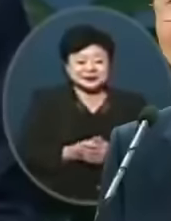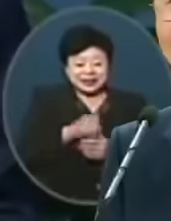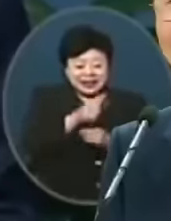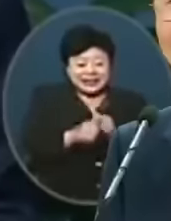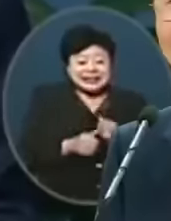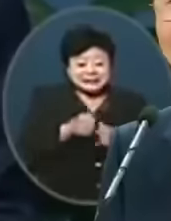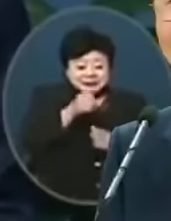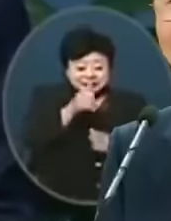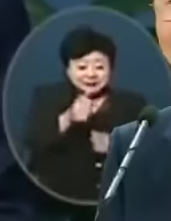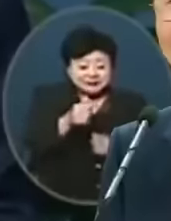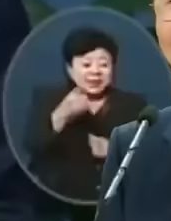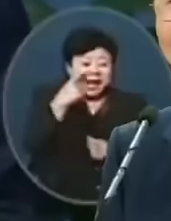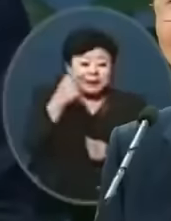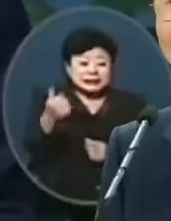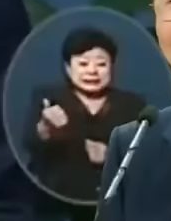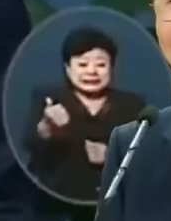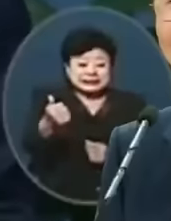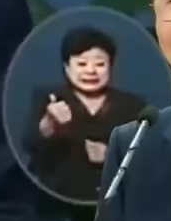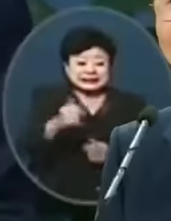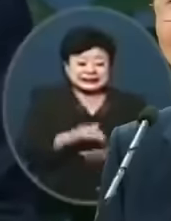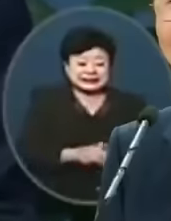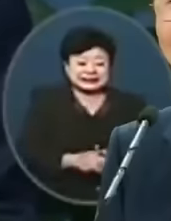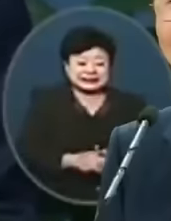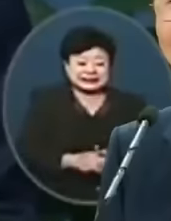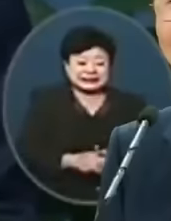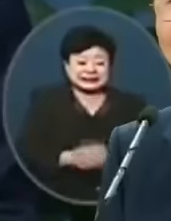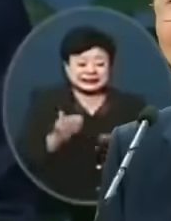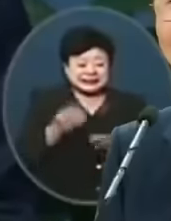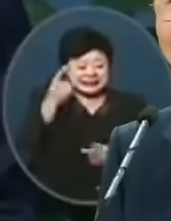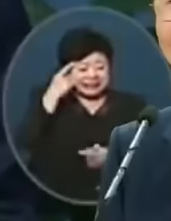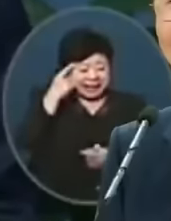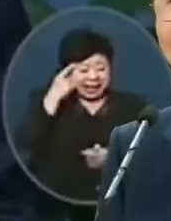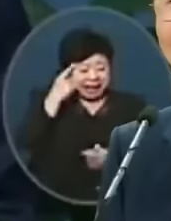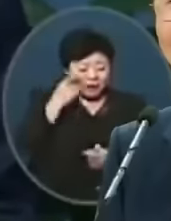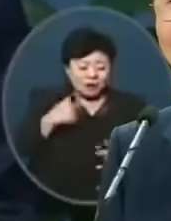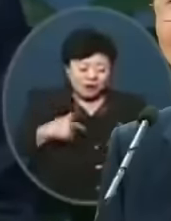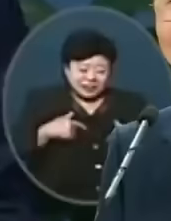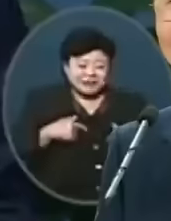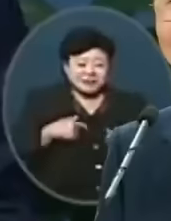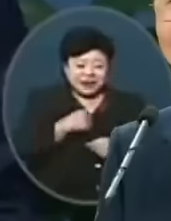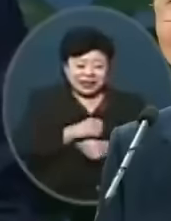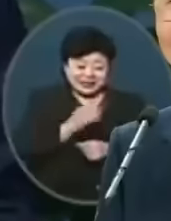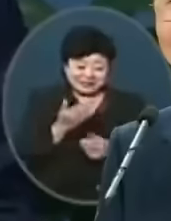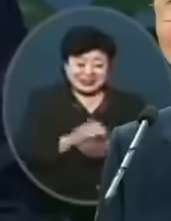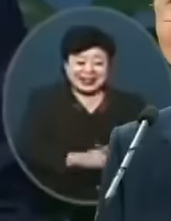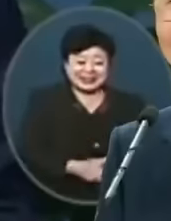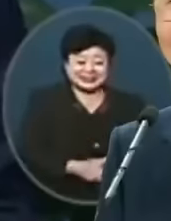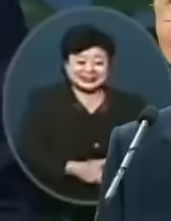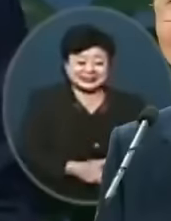하나님 아버지의 이 일을 생각하고 우리가 기뻐하지 아니할 수 없는 것입니다.